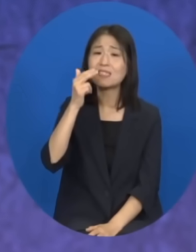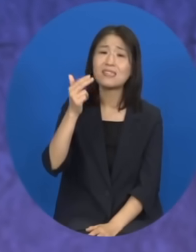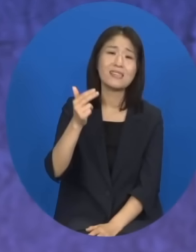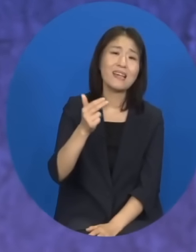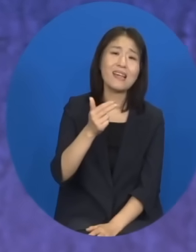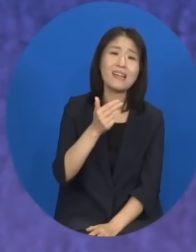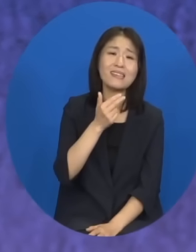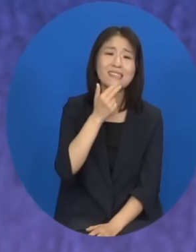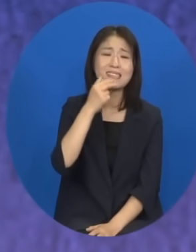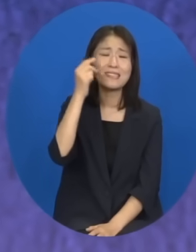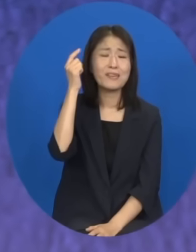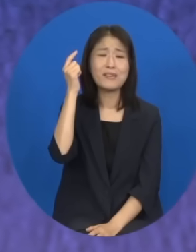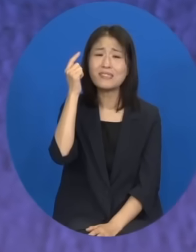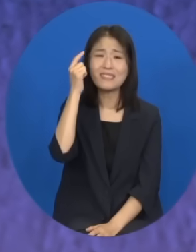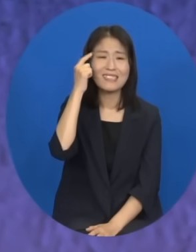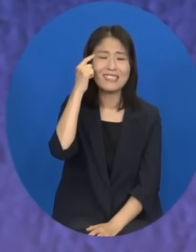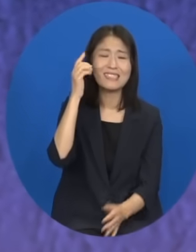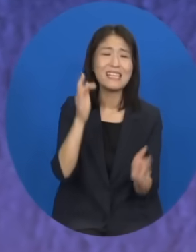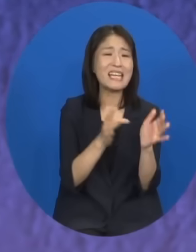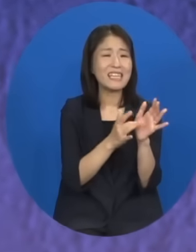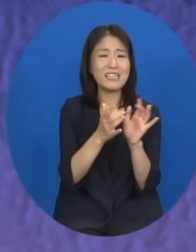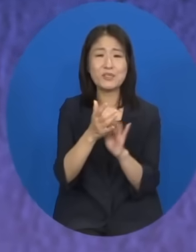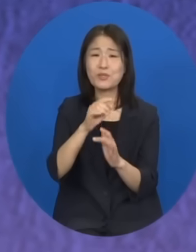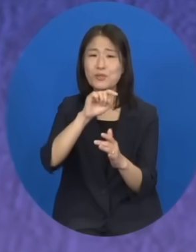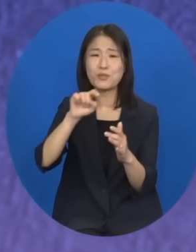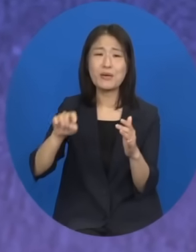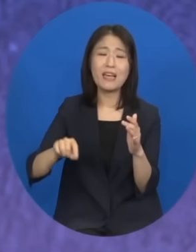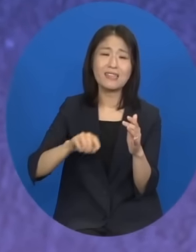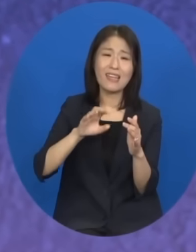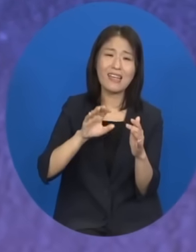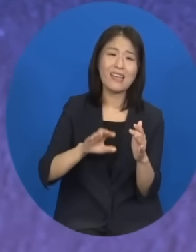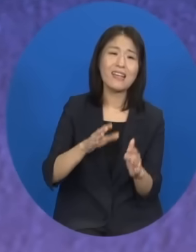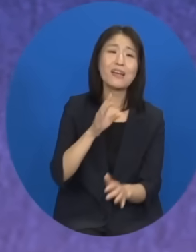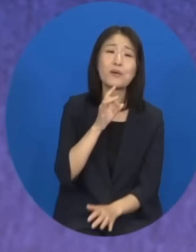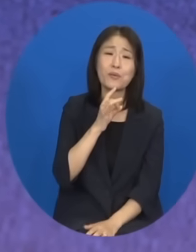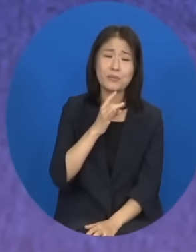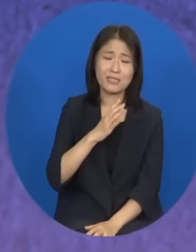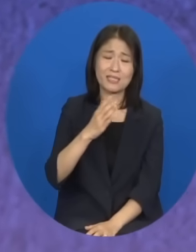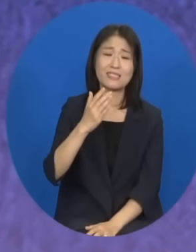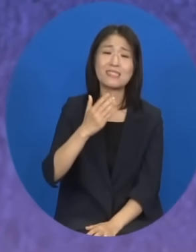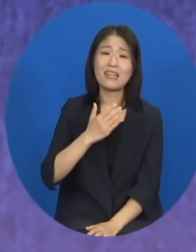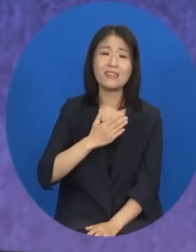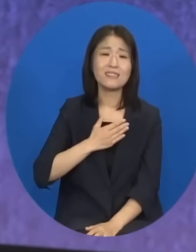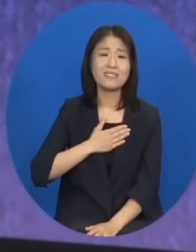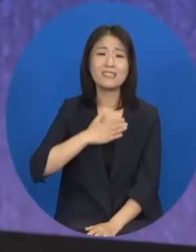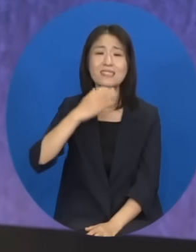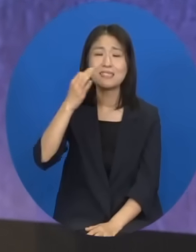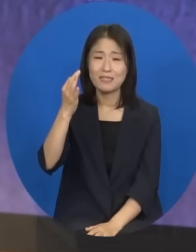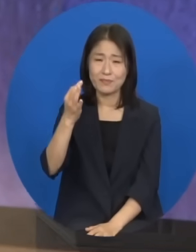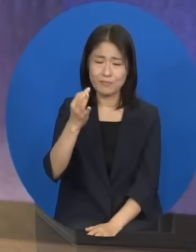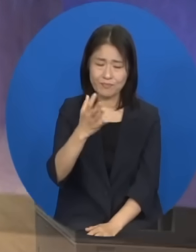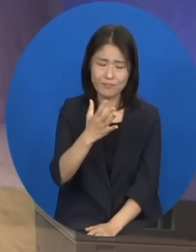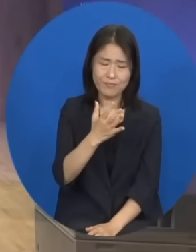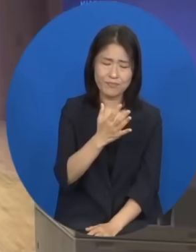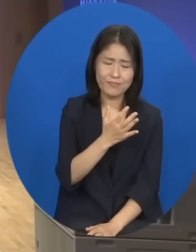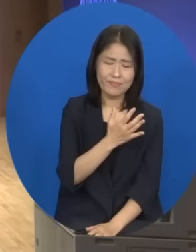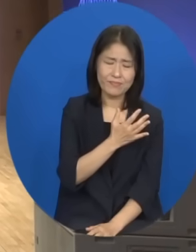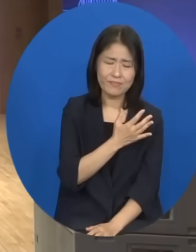부족하지 않은 것은 예수 안에 오직 나는